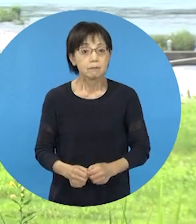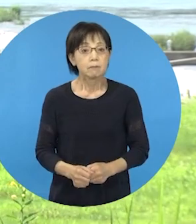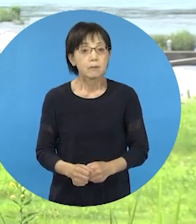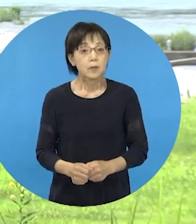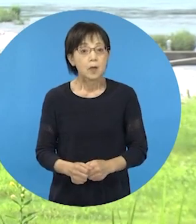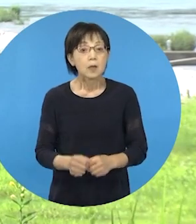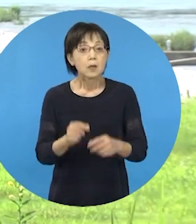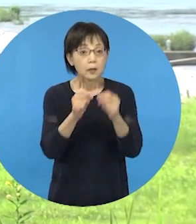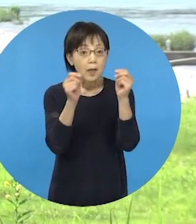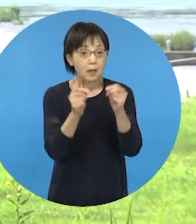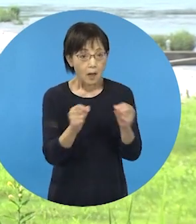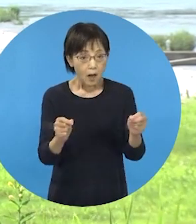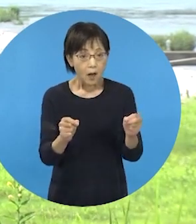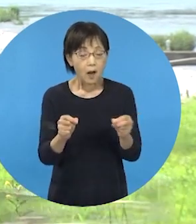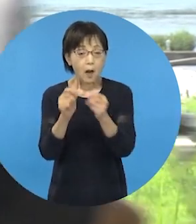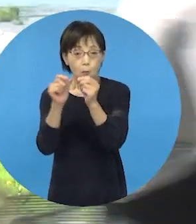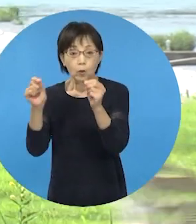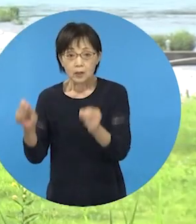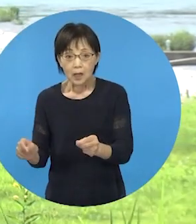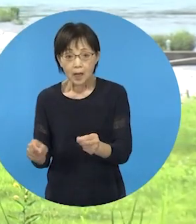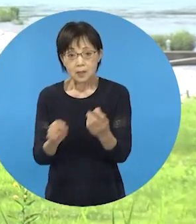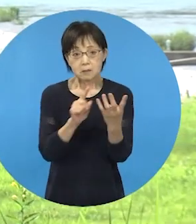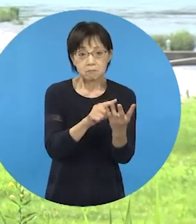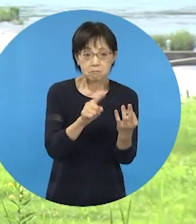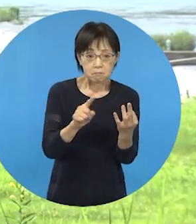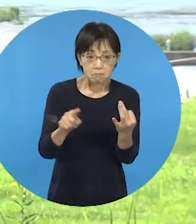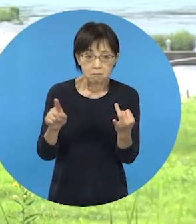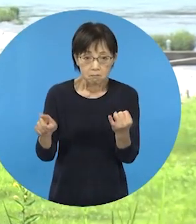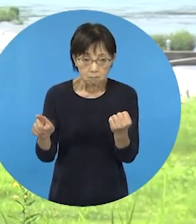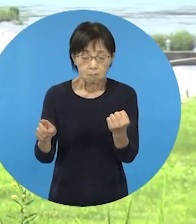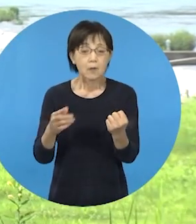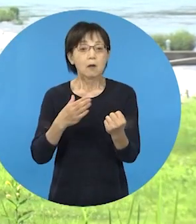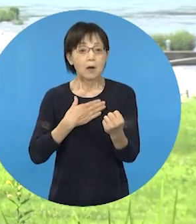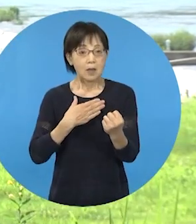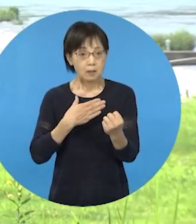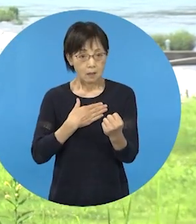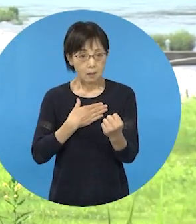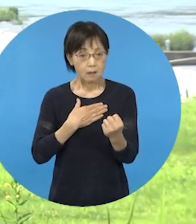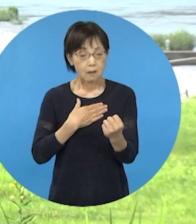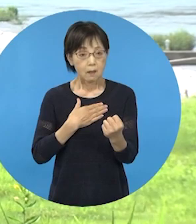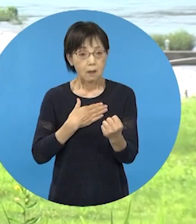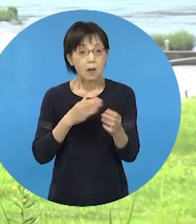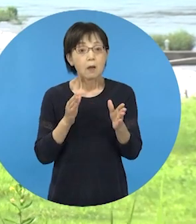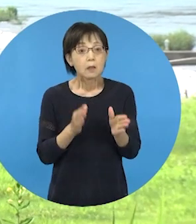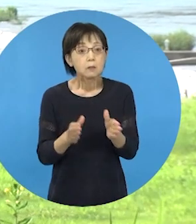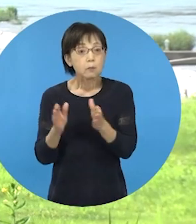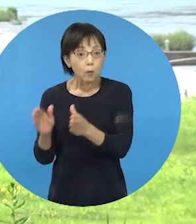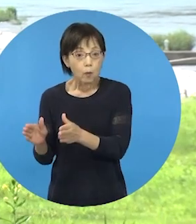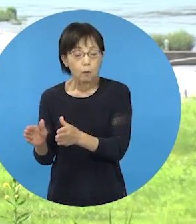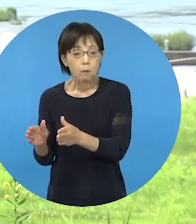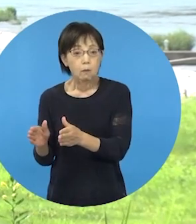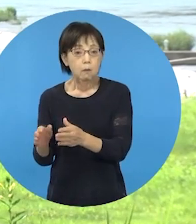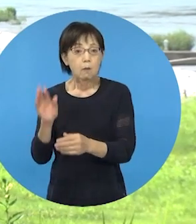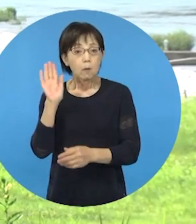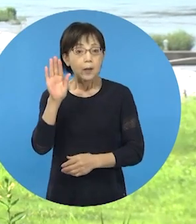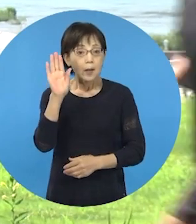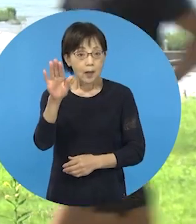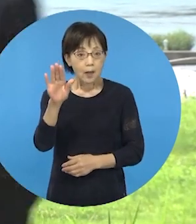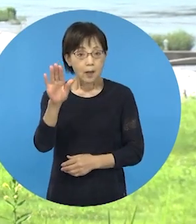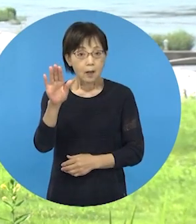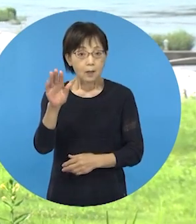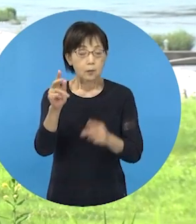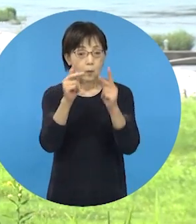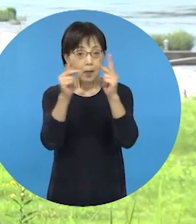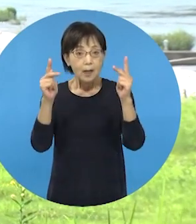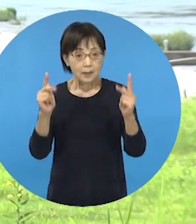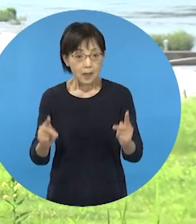なかったために、多くの問題が発生をしてしまいました。ただ一方で、その分